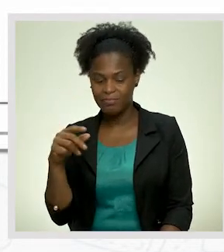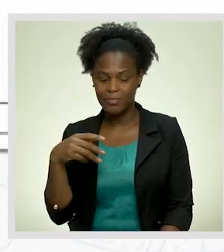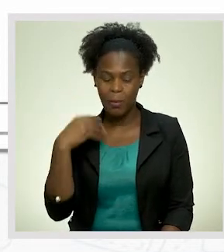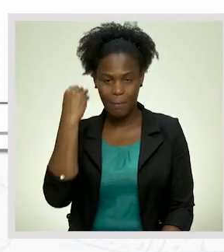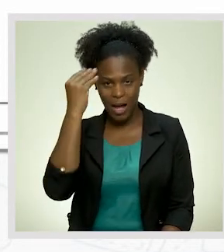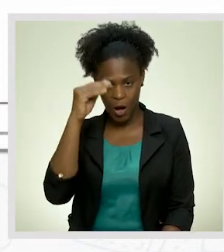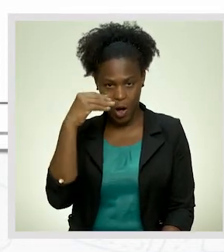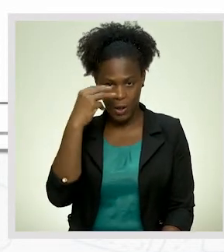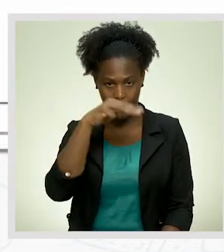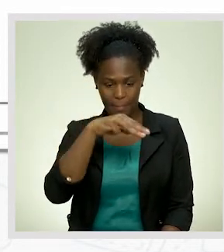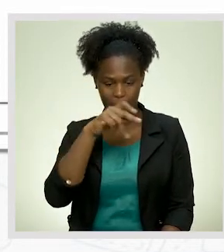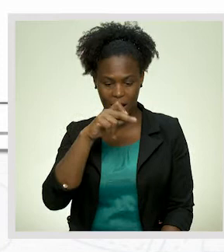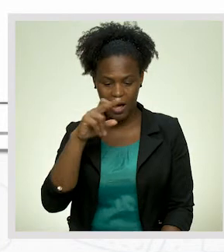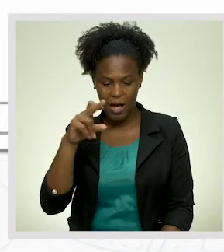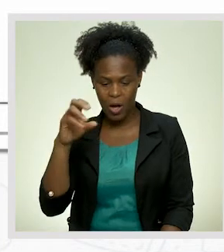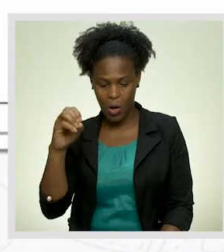Maroc.